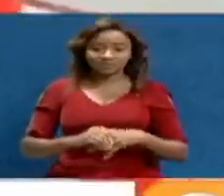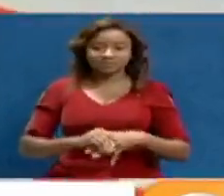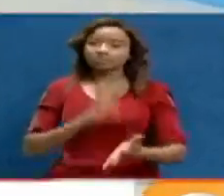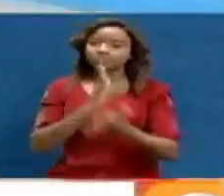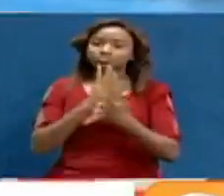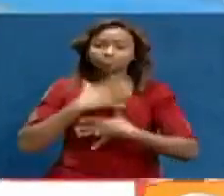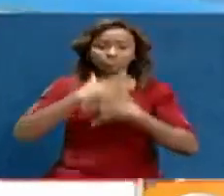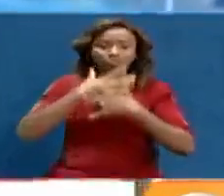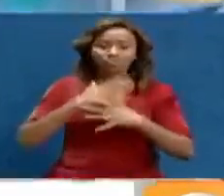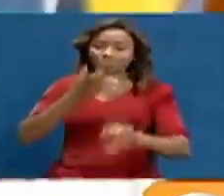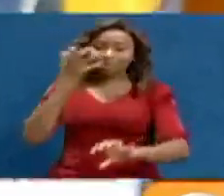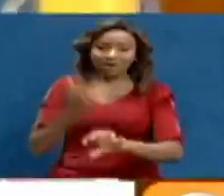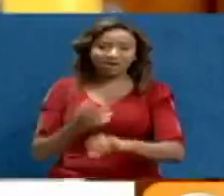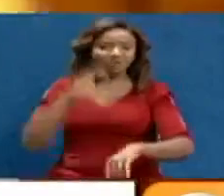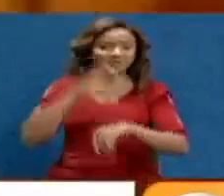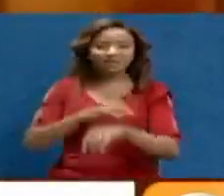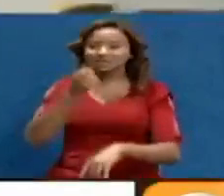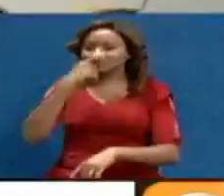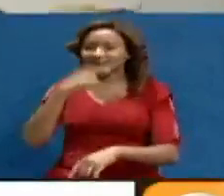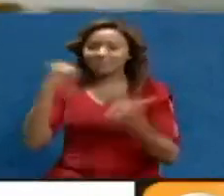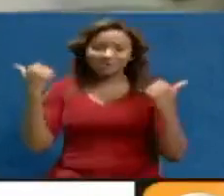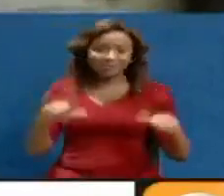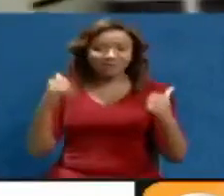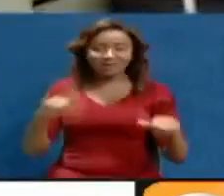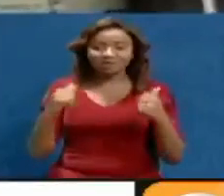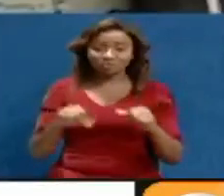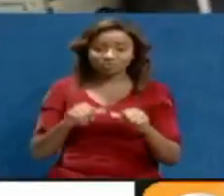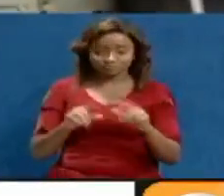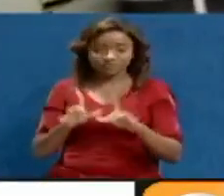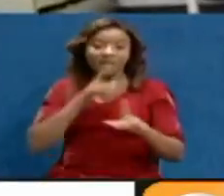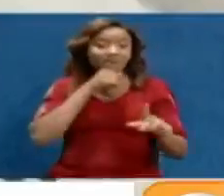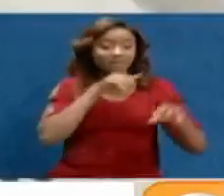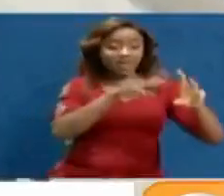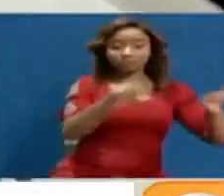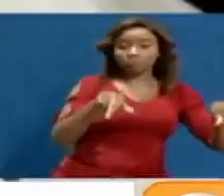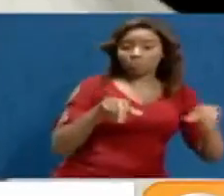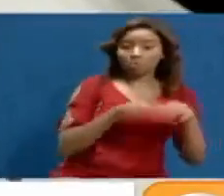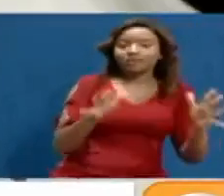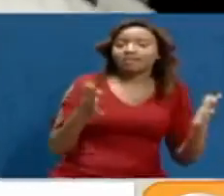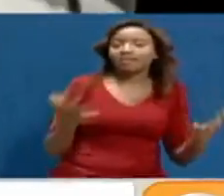ndio shida. Sijapewa dawa za kupumua. Katika wodi ya wanaume,